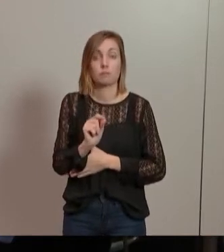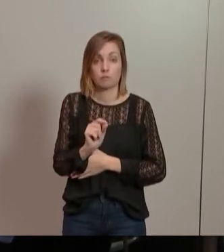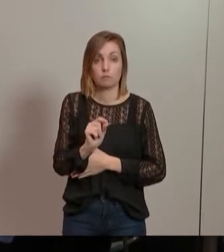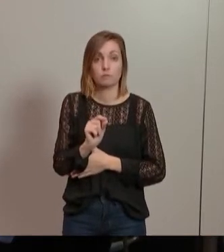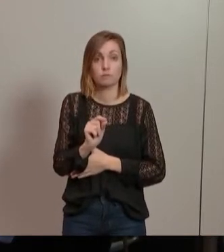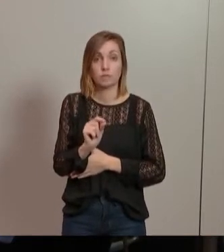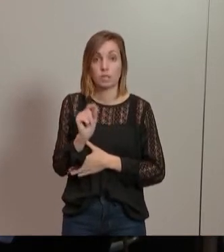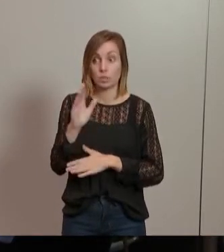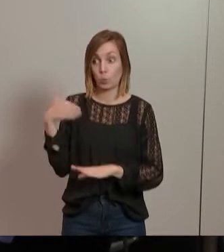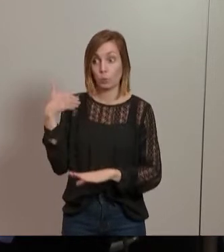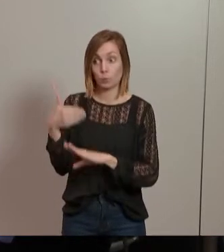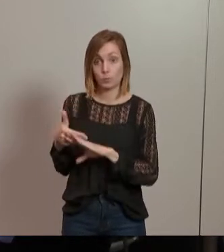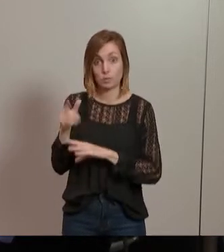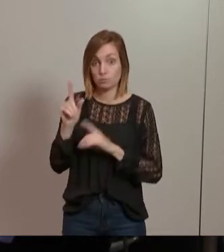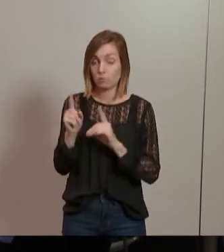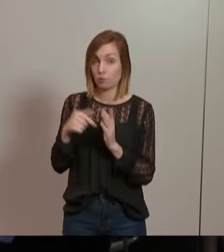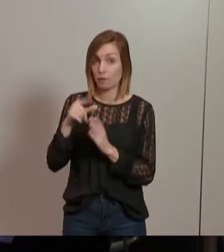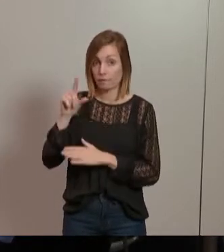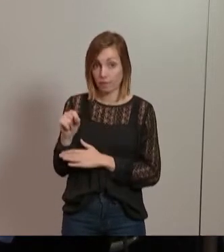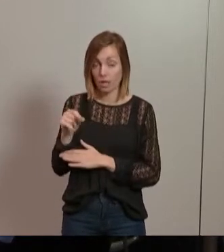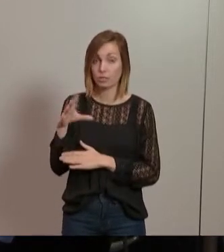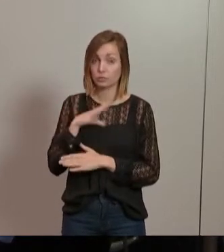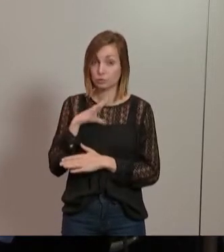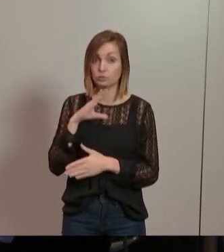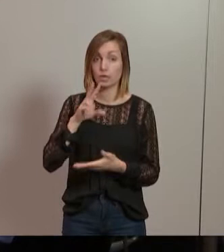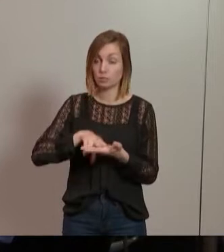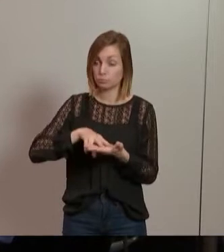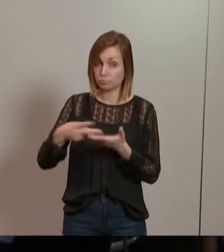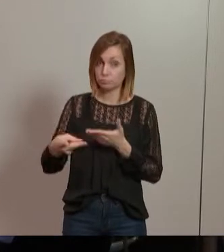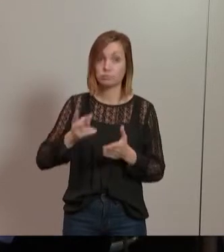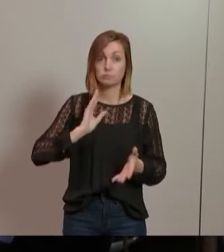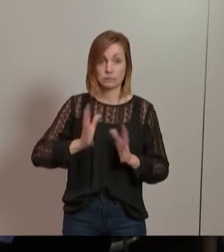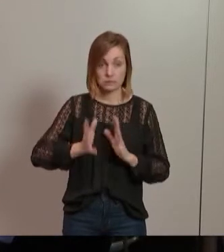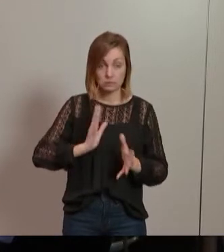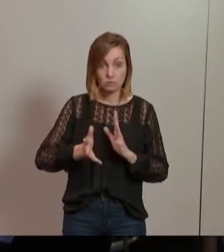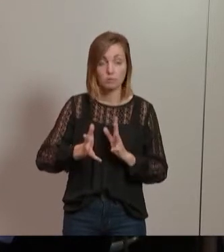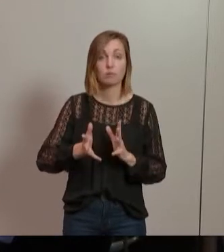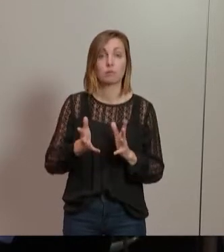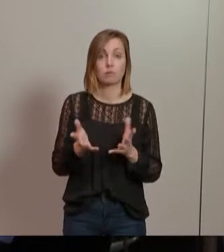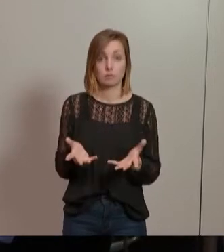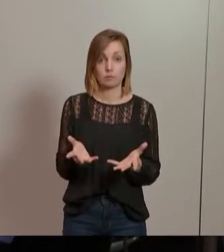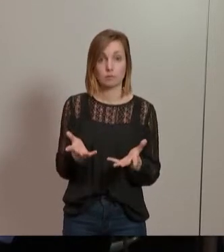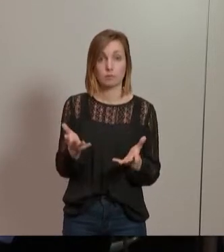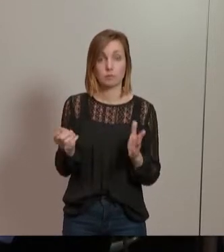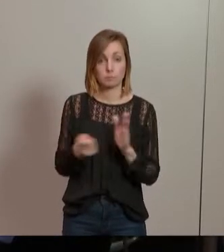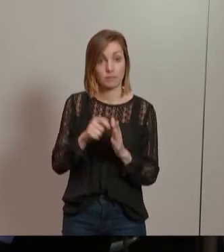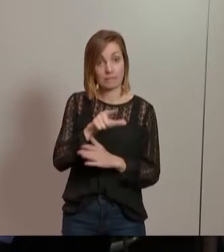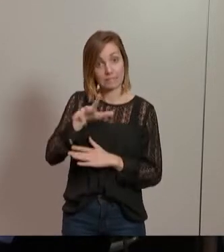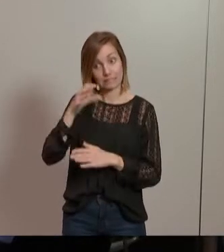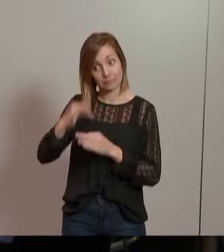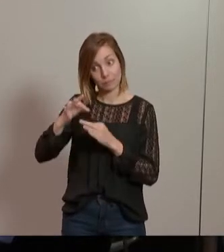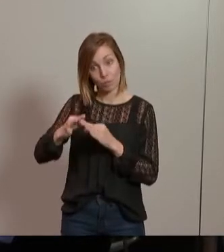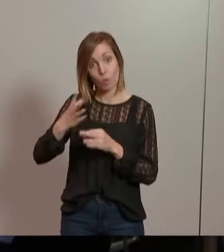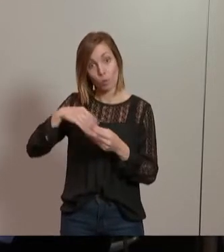a, depuis cette date, et la traduction en LSF, donc depuis le 25 septembre, et